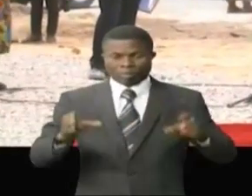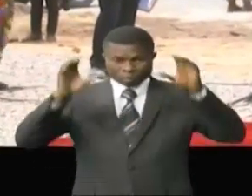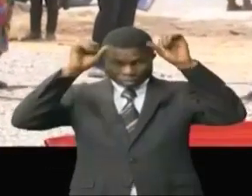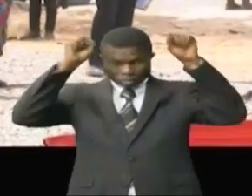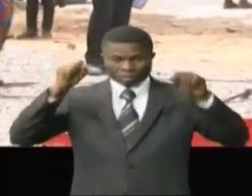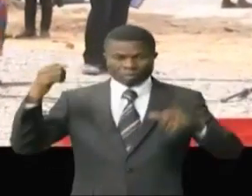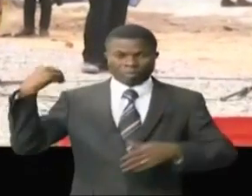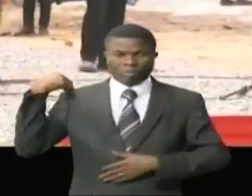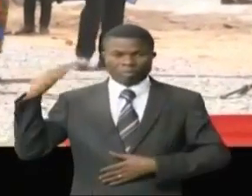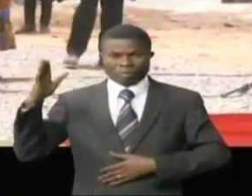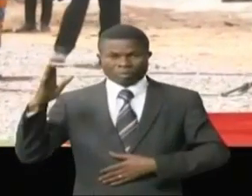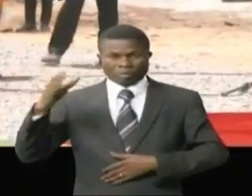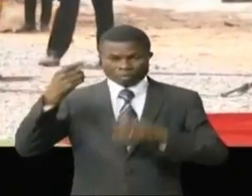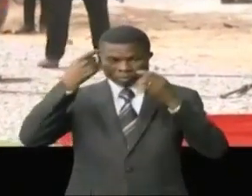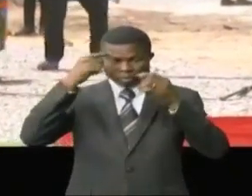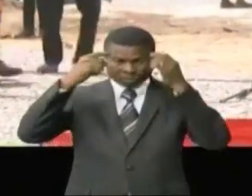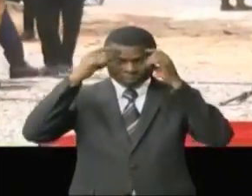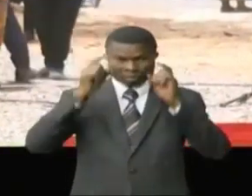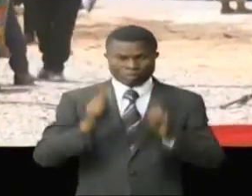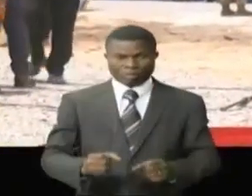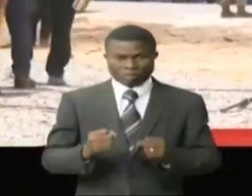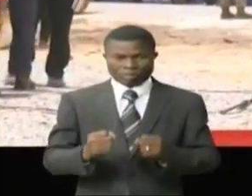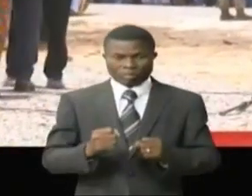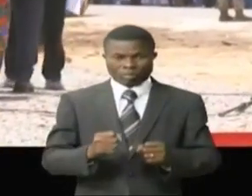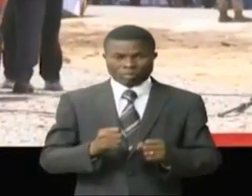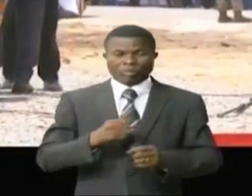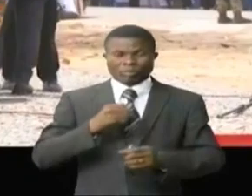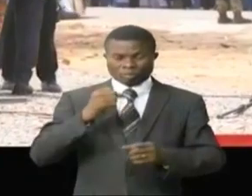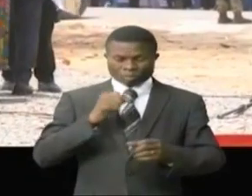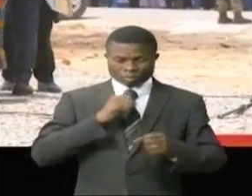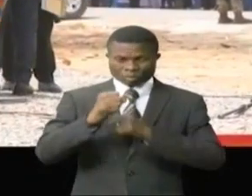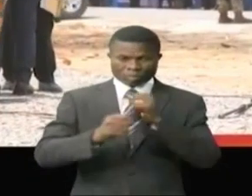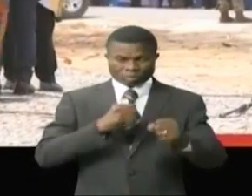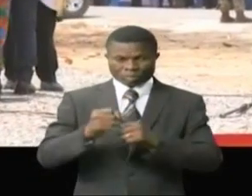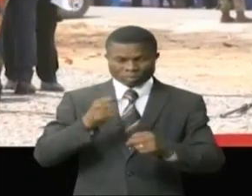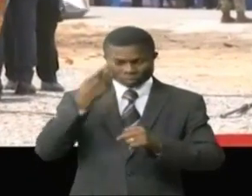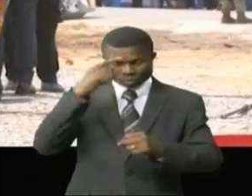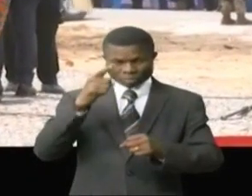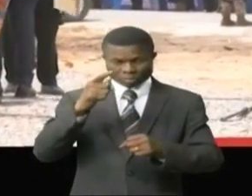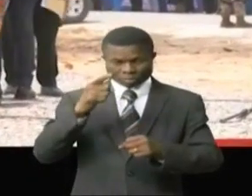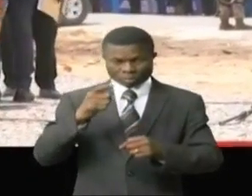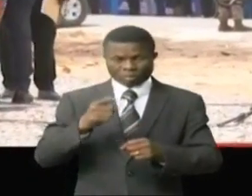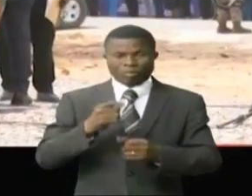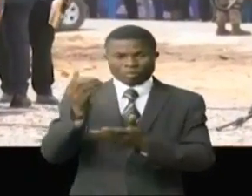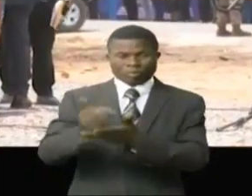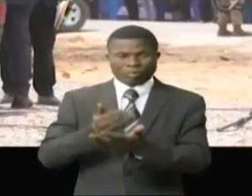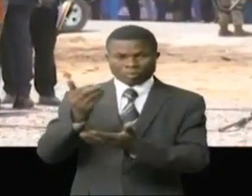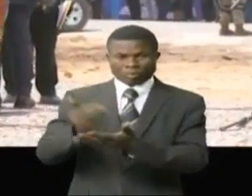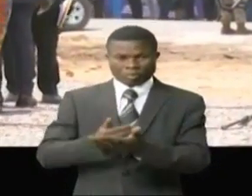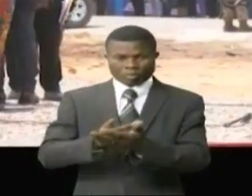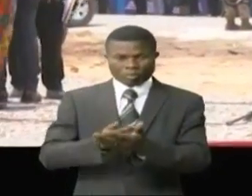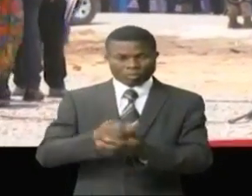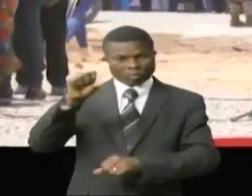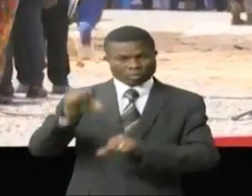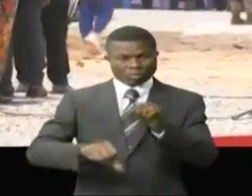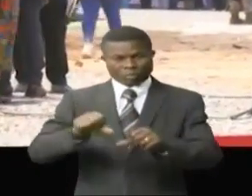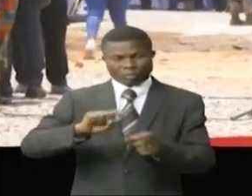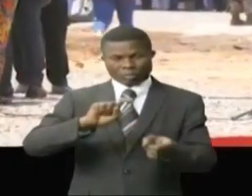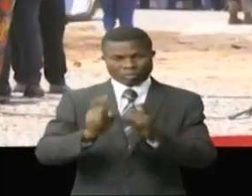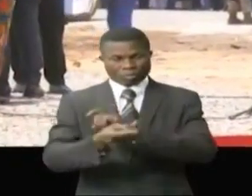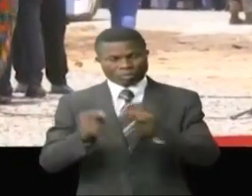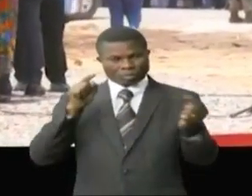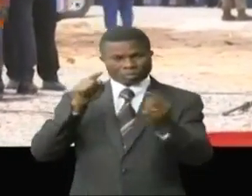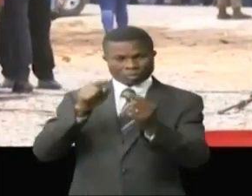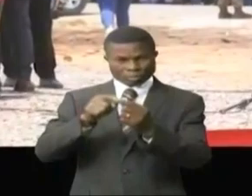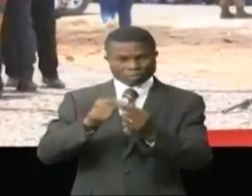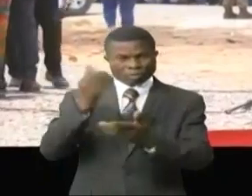l'État, pour sa détermination à lutter pour le passage d'une exploitation malicieuse vers